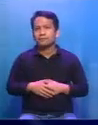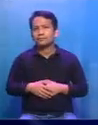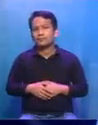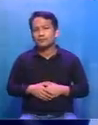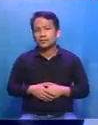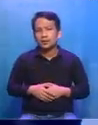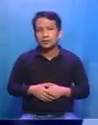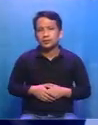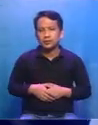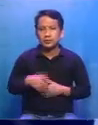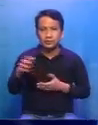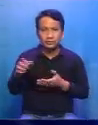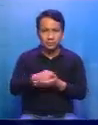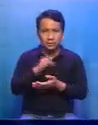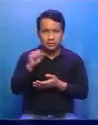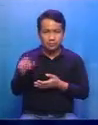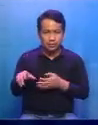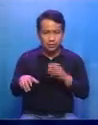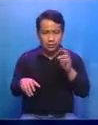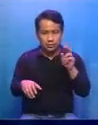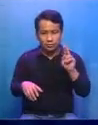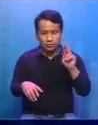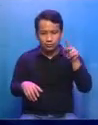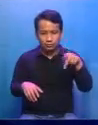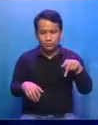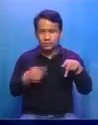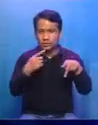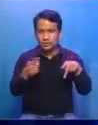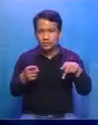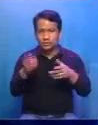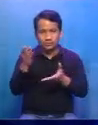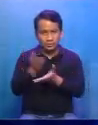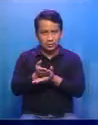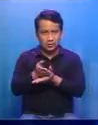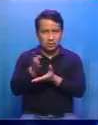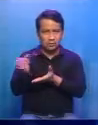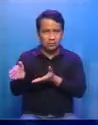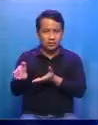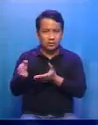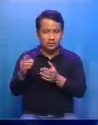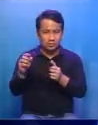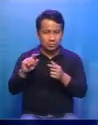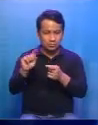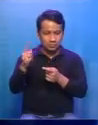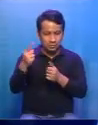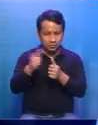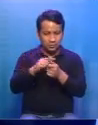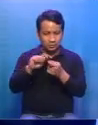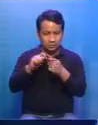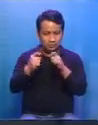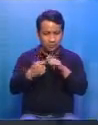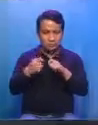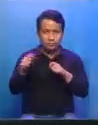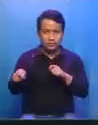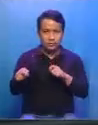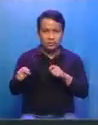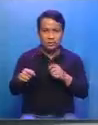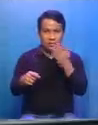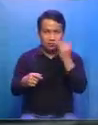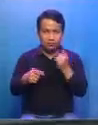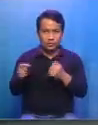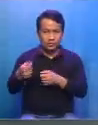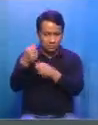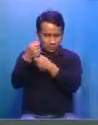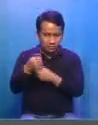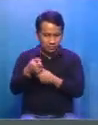Ibinasura ng pamunuan ng University of the Philippines ang panawagang tapusin na ang unang semester ng school year. Yan ay sa kabila ng